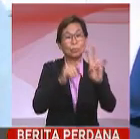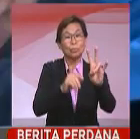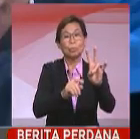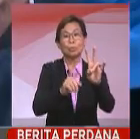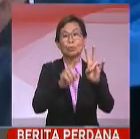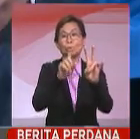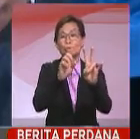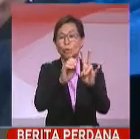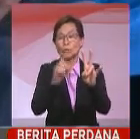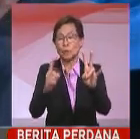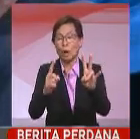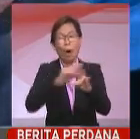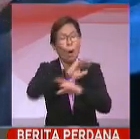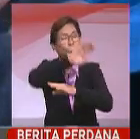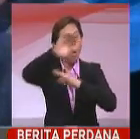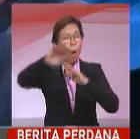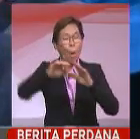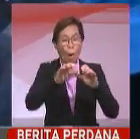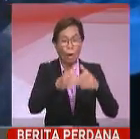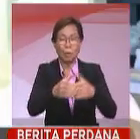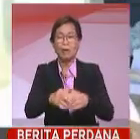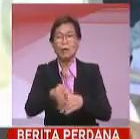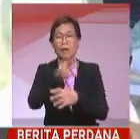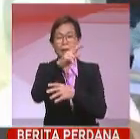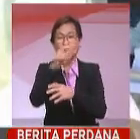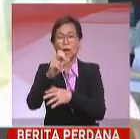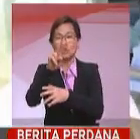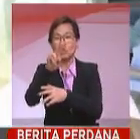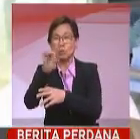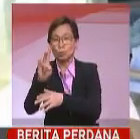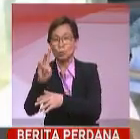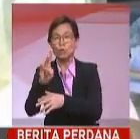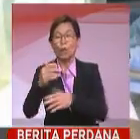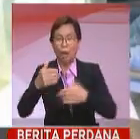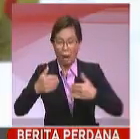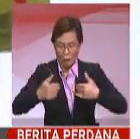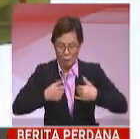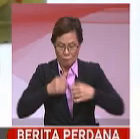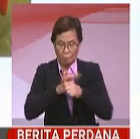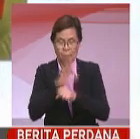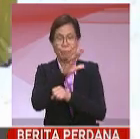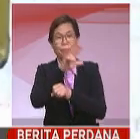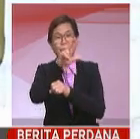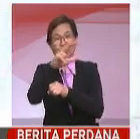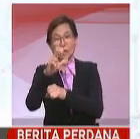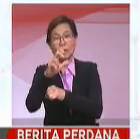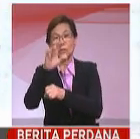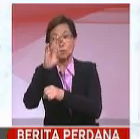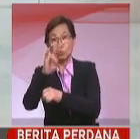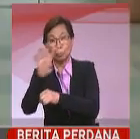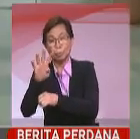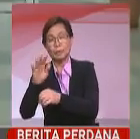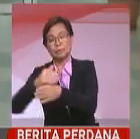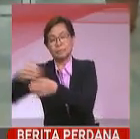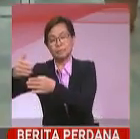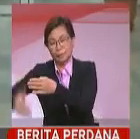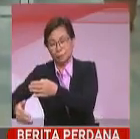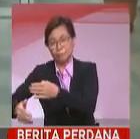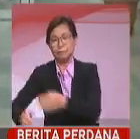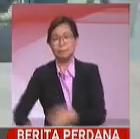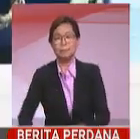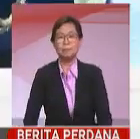kluster secara keseluruhan dengan 327 kluster aktif, manakala 374 kluster tamat.